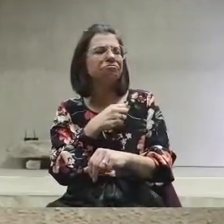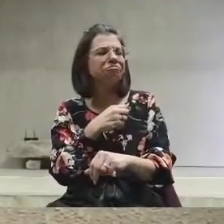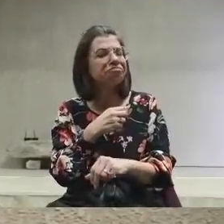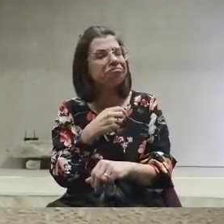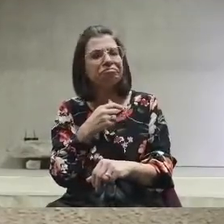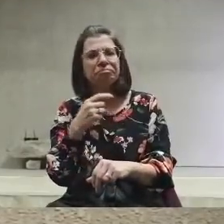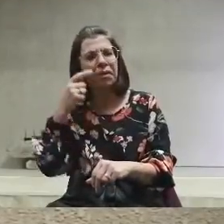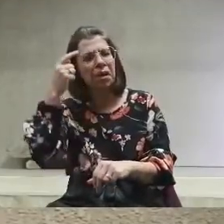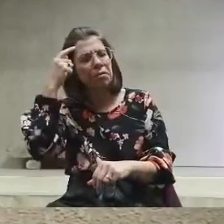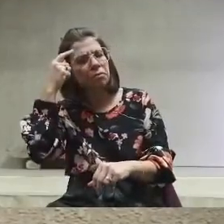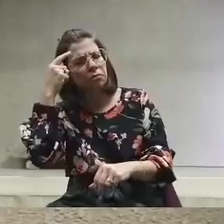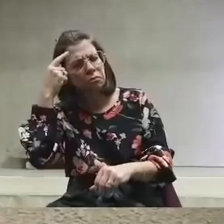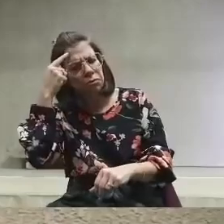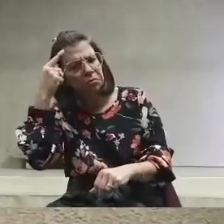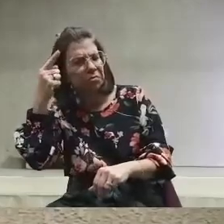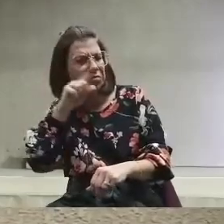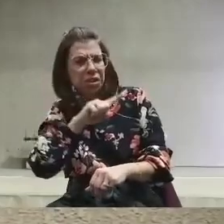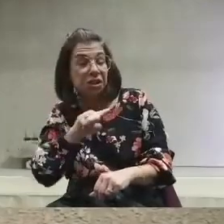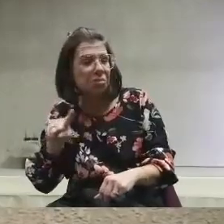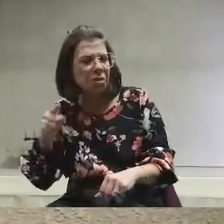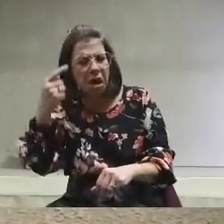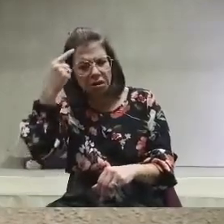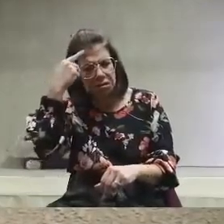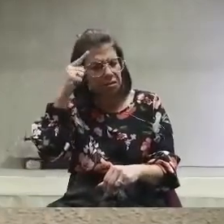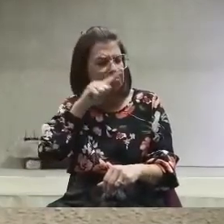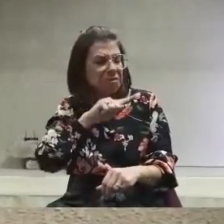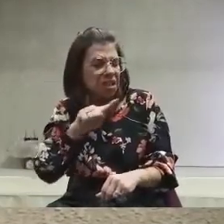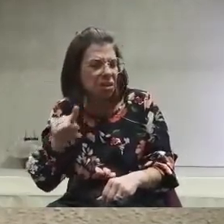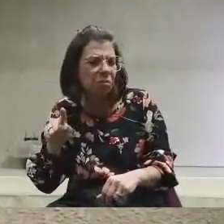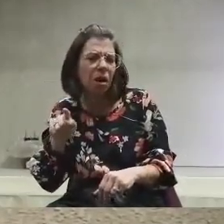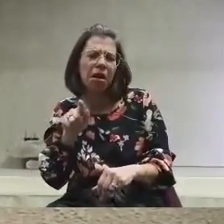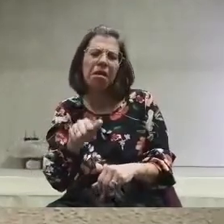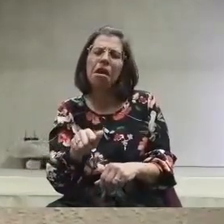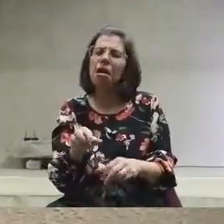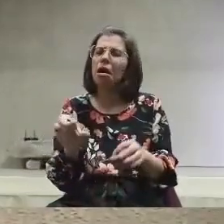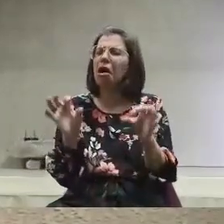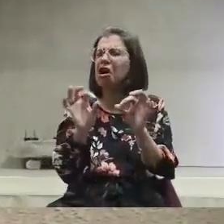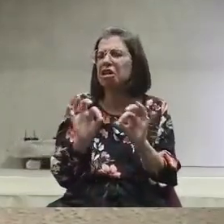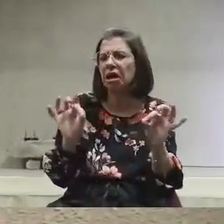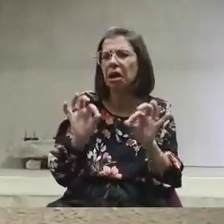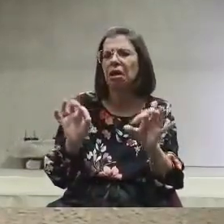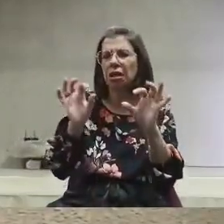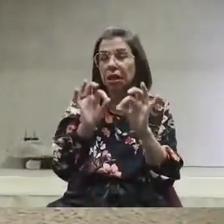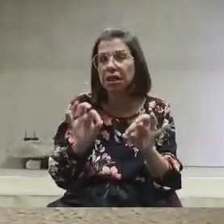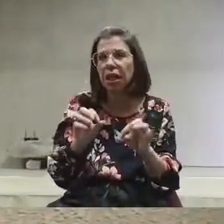choses. Oui, ce sont des expériences. On ne le raconte pas, on le